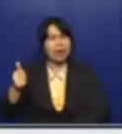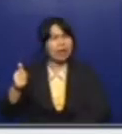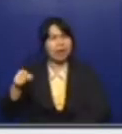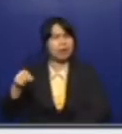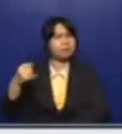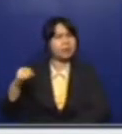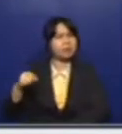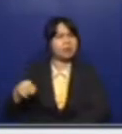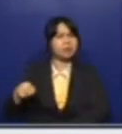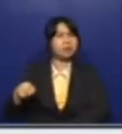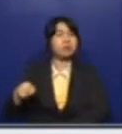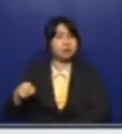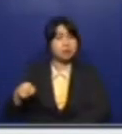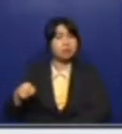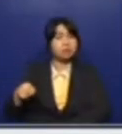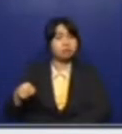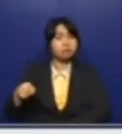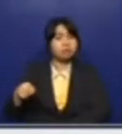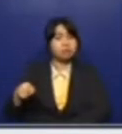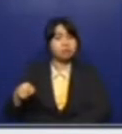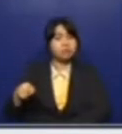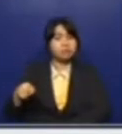ประธาน